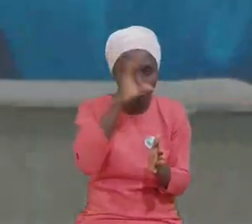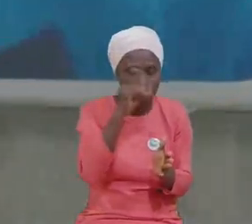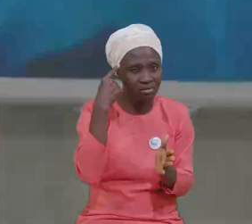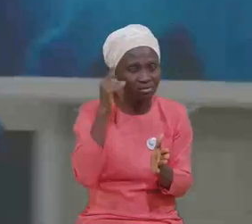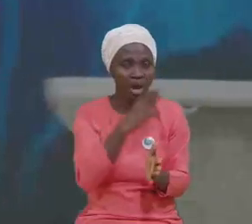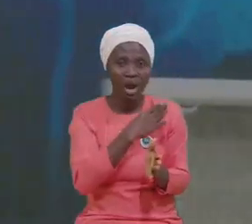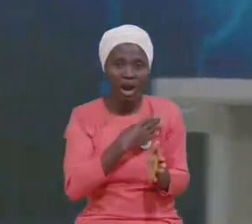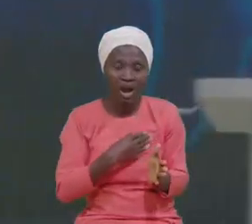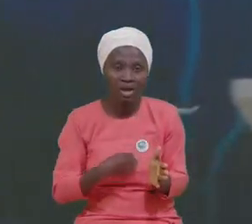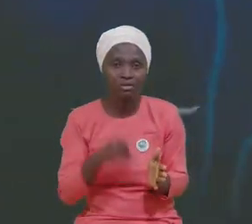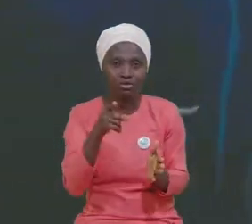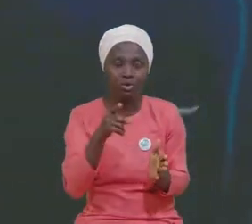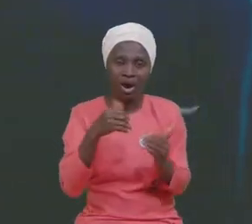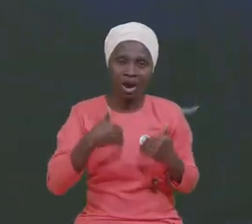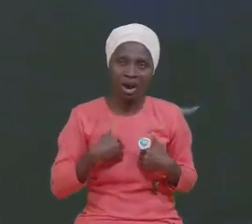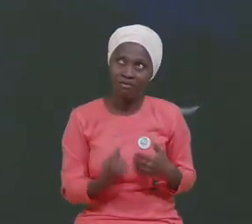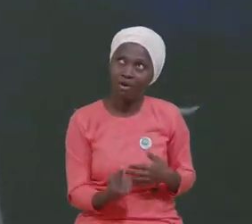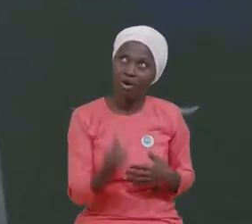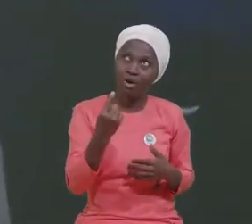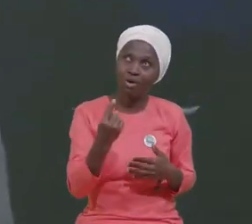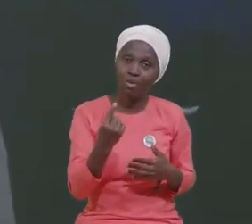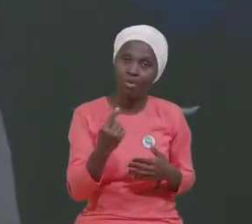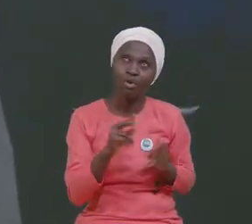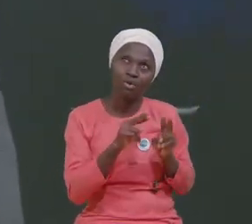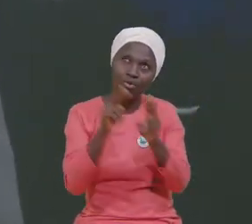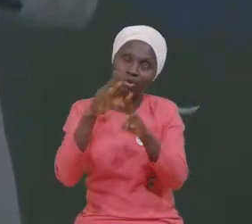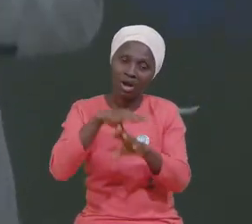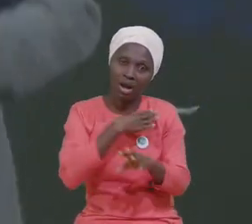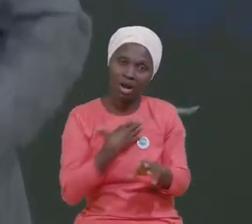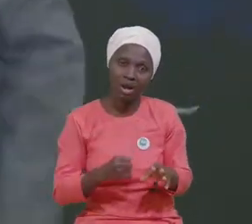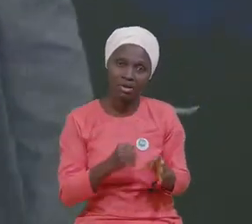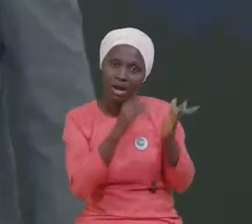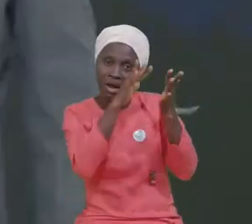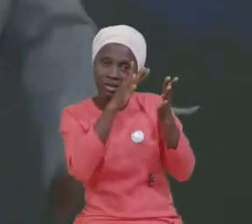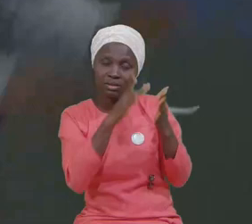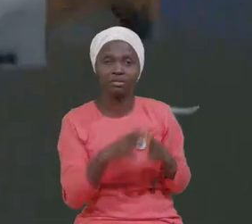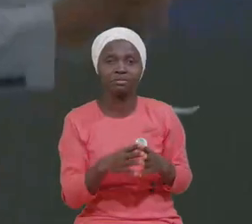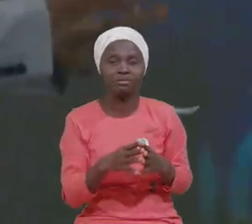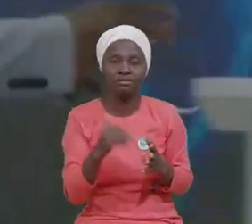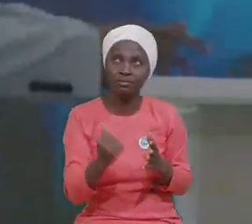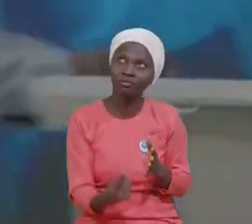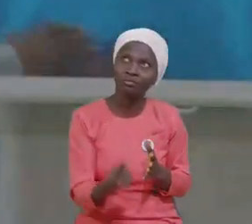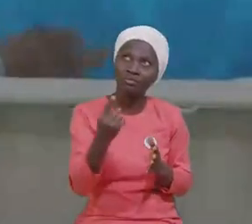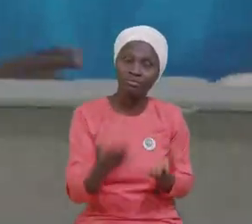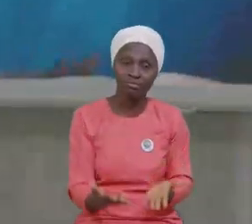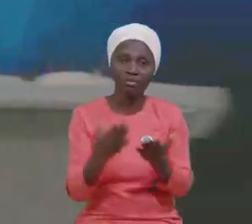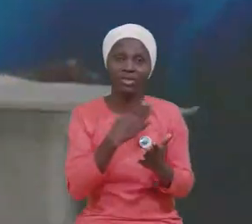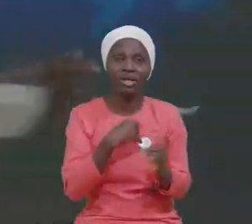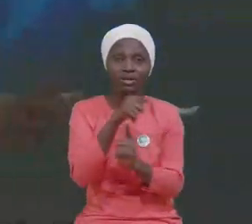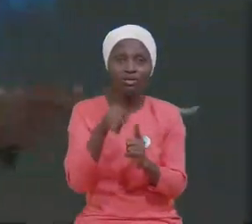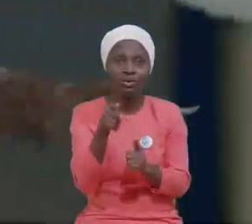poursuis, quand tu as un regard porté vers l'avant et tu